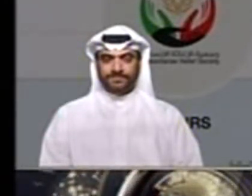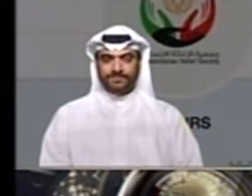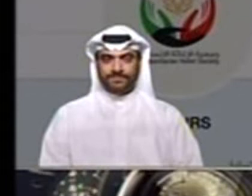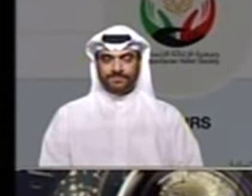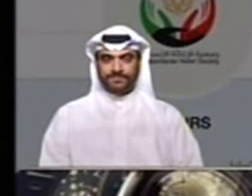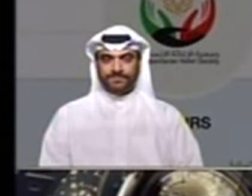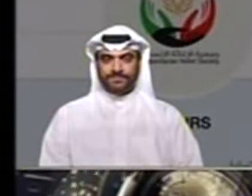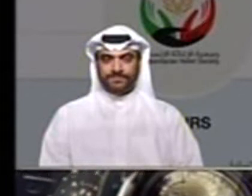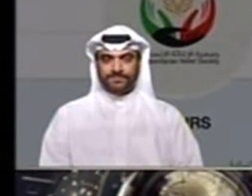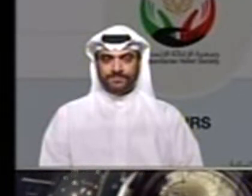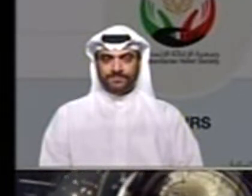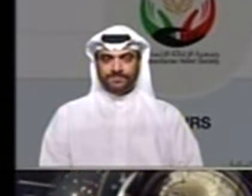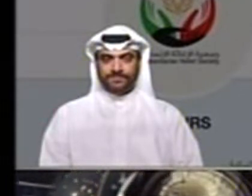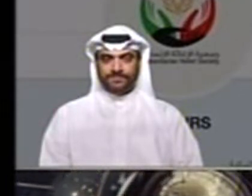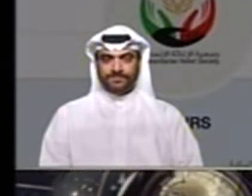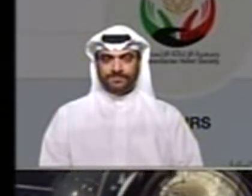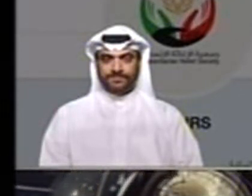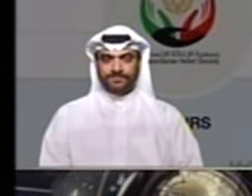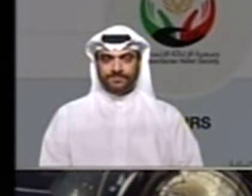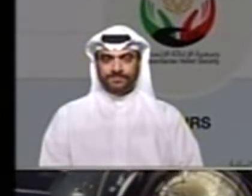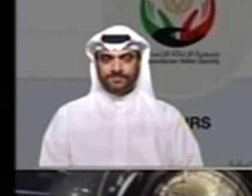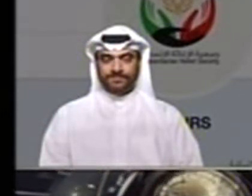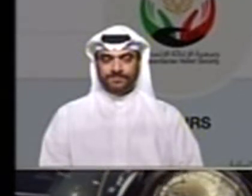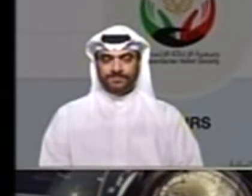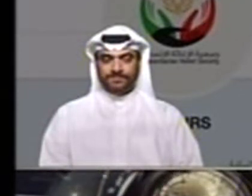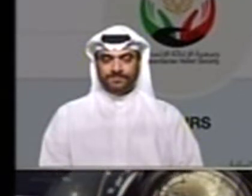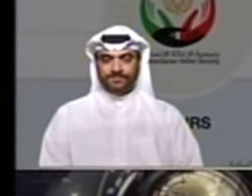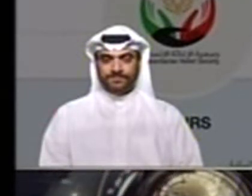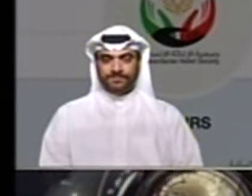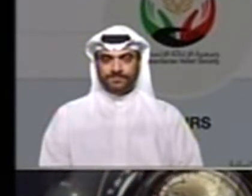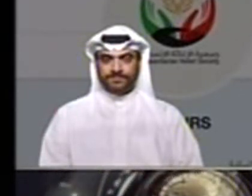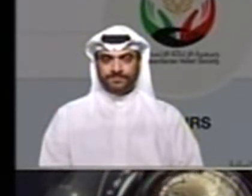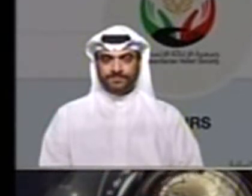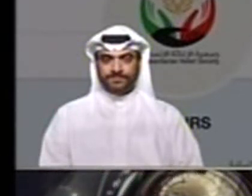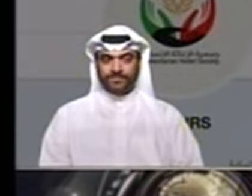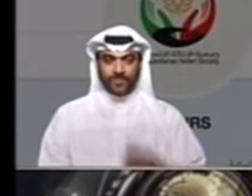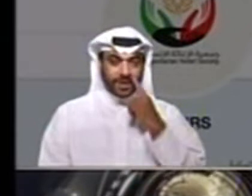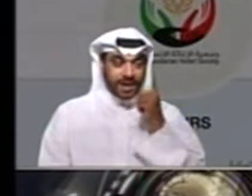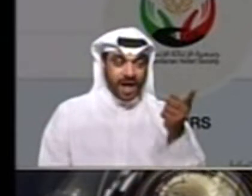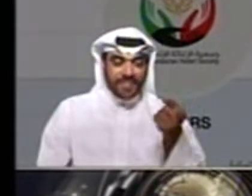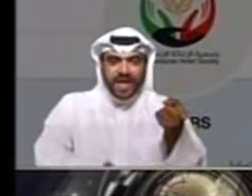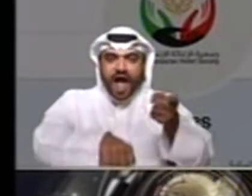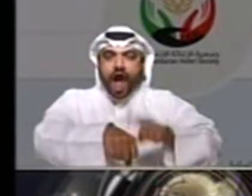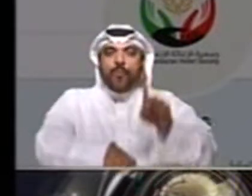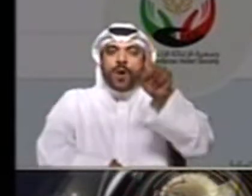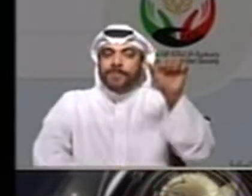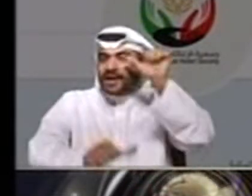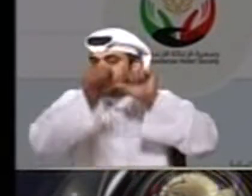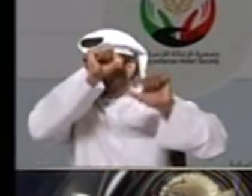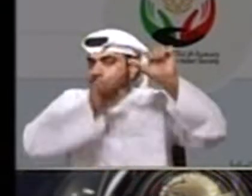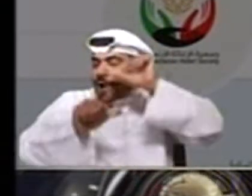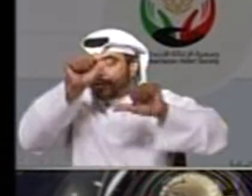قلوبا حملناها تفيض. هذه أول حال بإذن الله عز وجل يتم لها العملية،